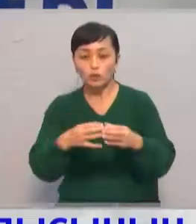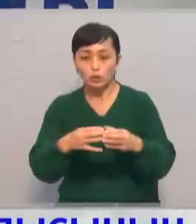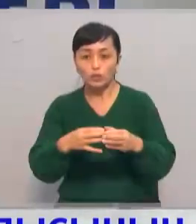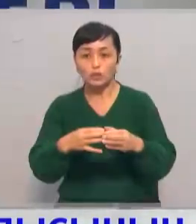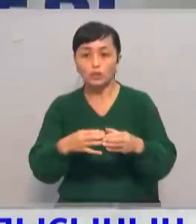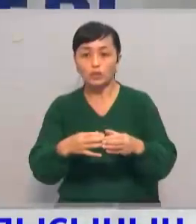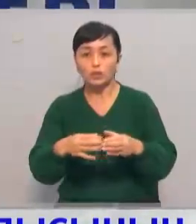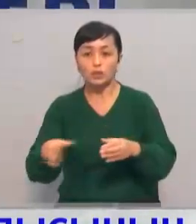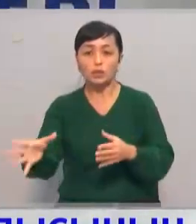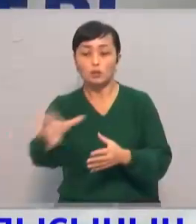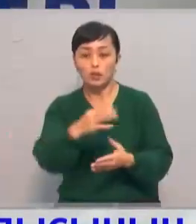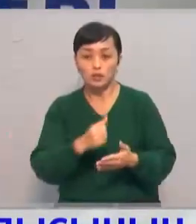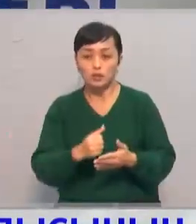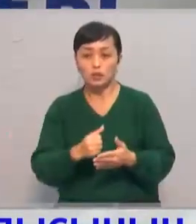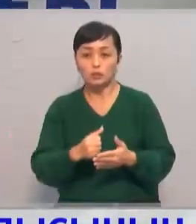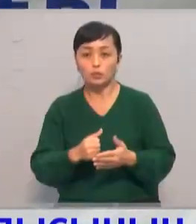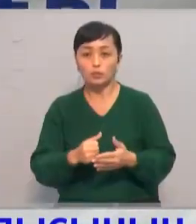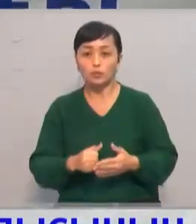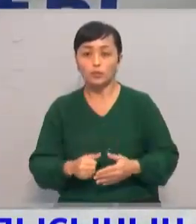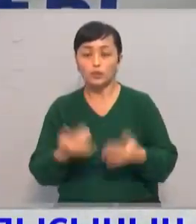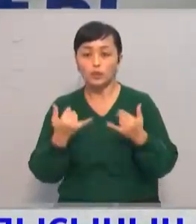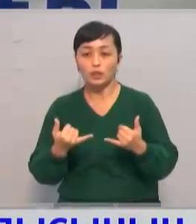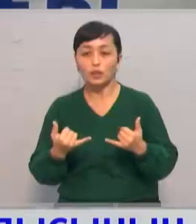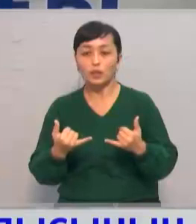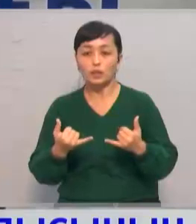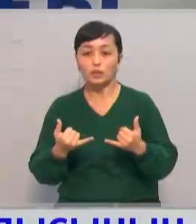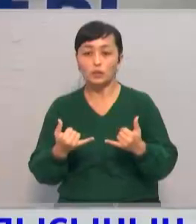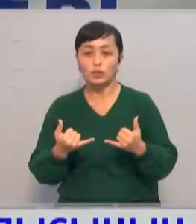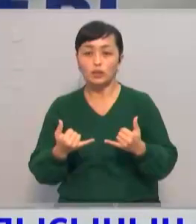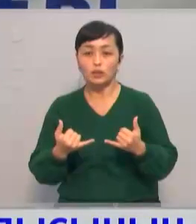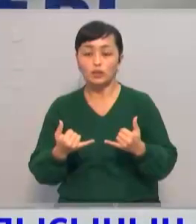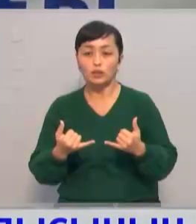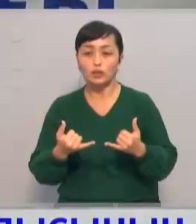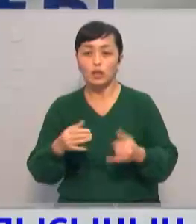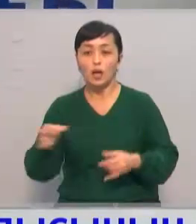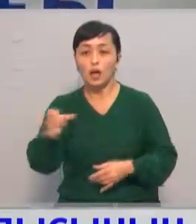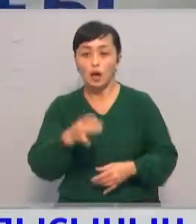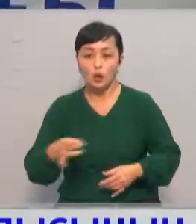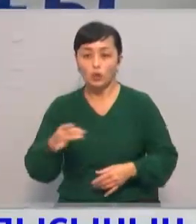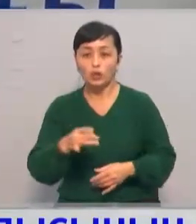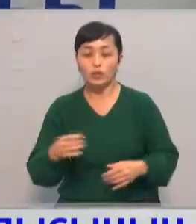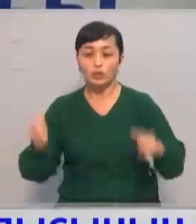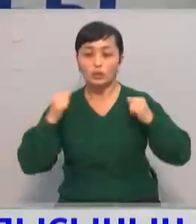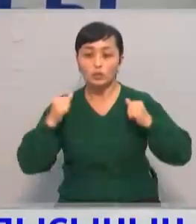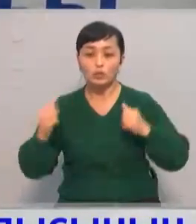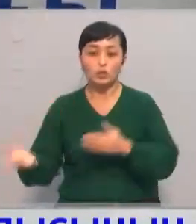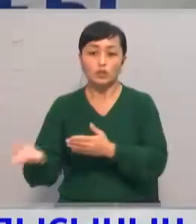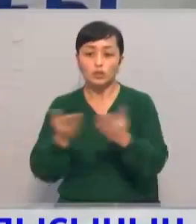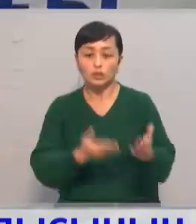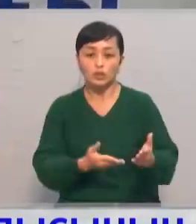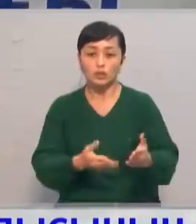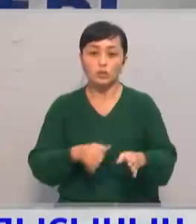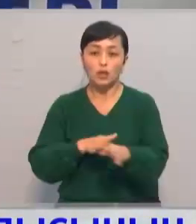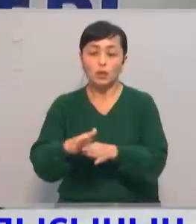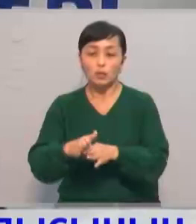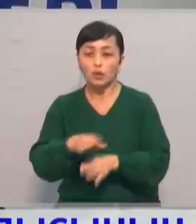чемпионатына бару. Қазіргі таңда тура қазір 9 ауданнан келді спортшыларымыз. Барлығы